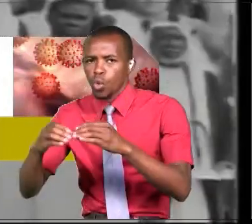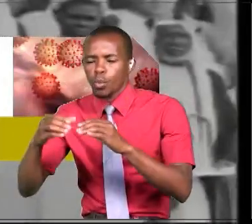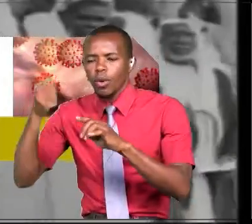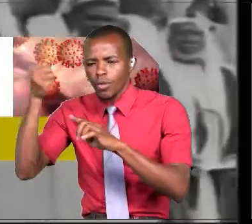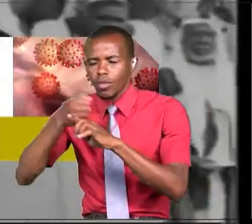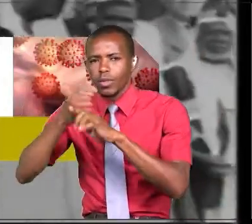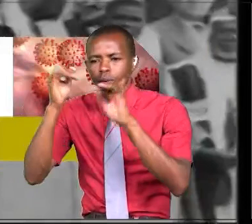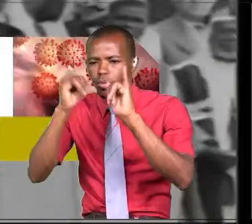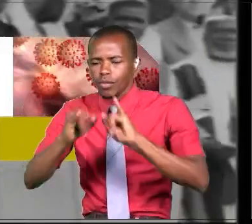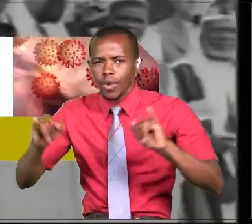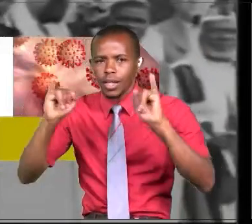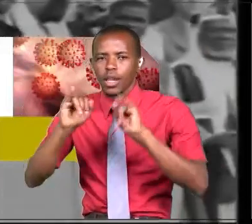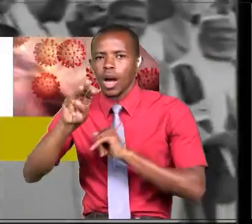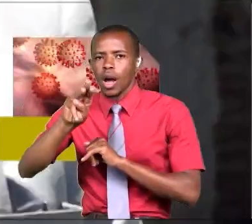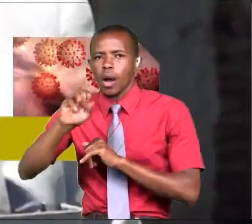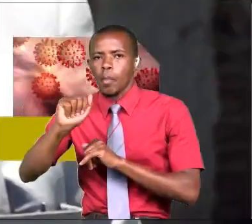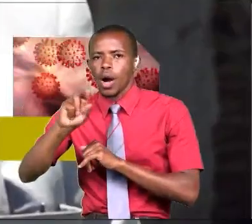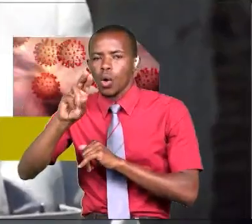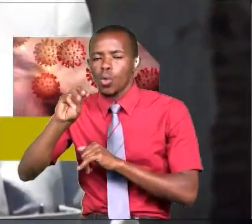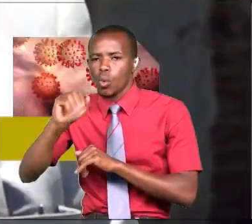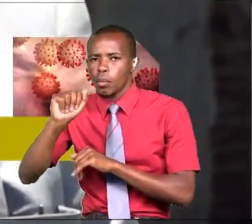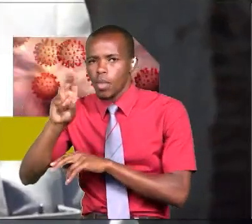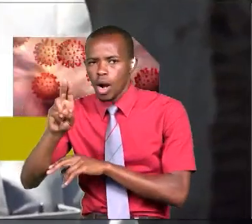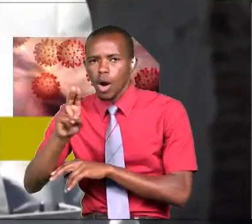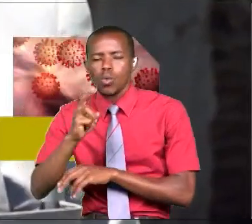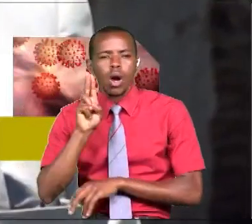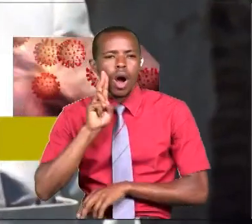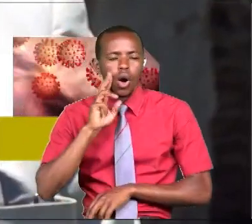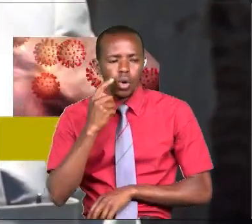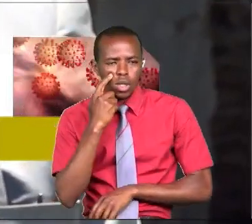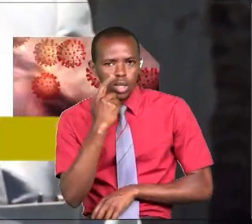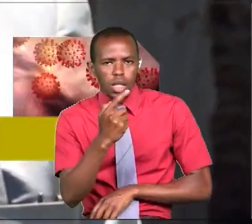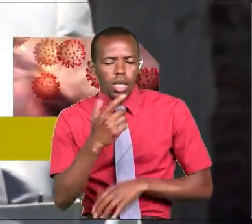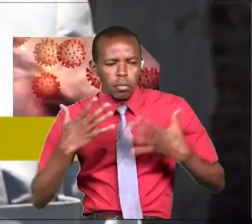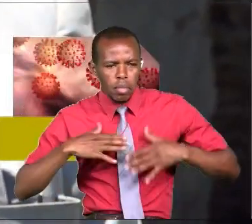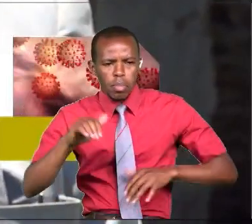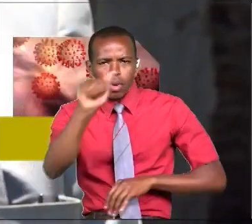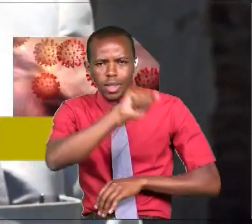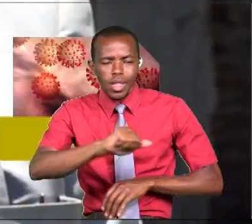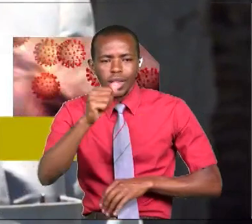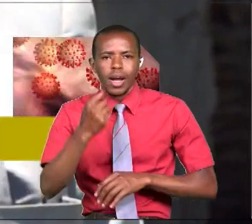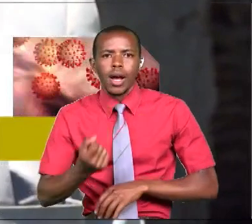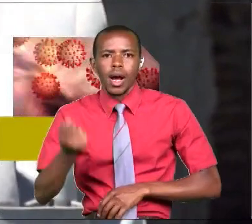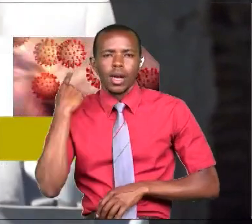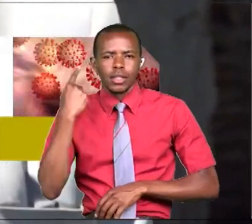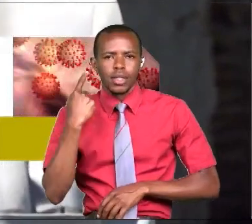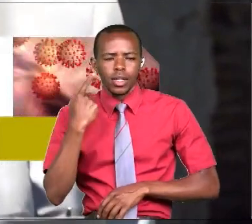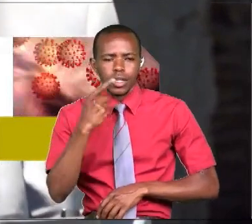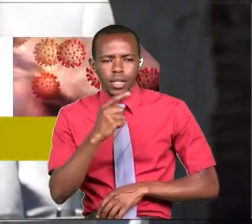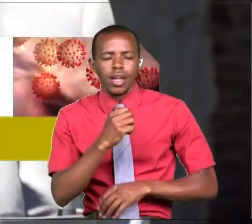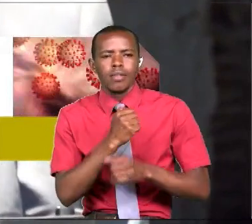uhuru wa Kenya cha Maumau. Mzee akaona sasa watu wa sehemu hii wameelewa, ningependa kwenda